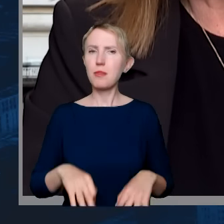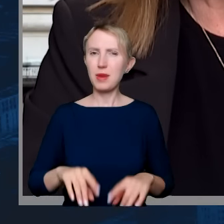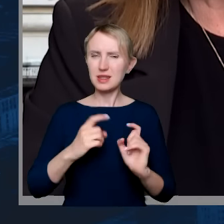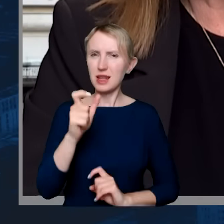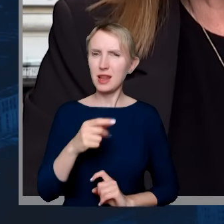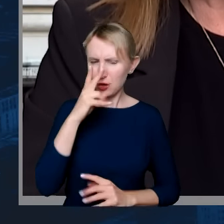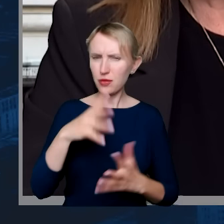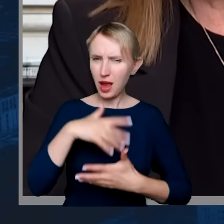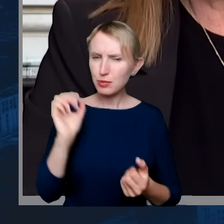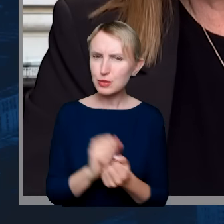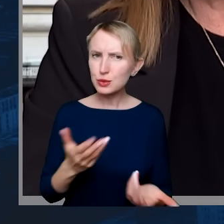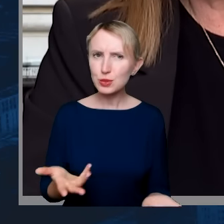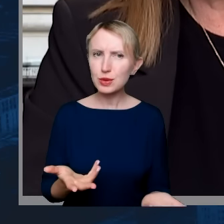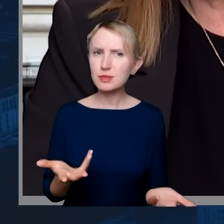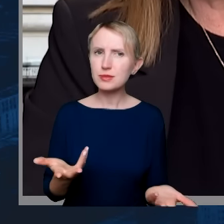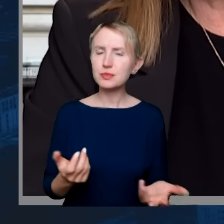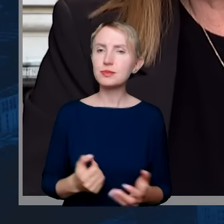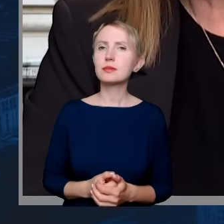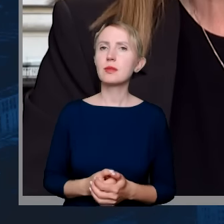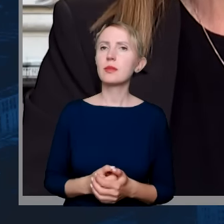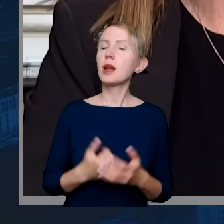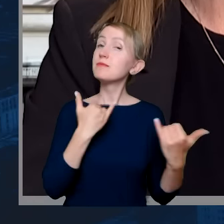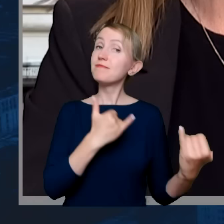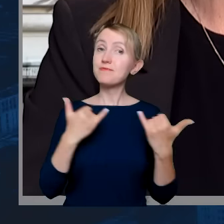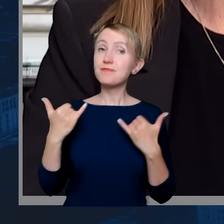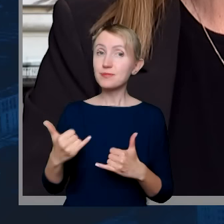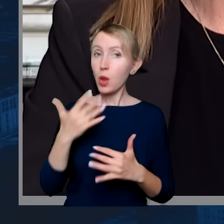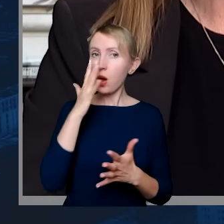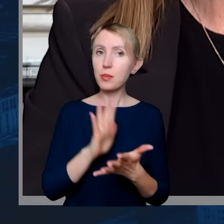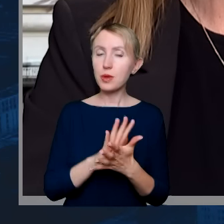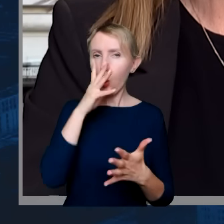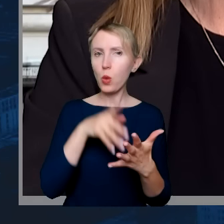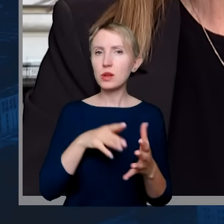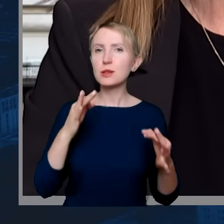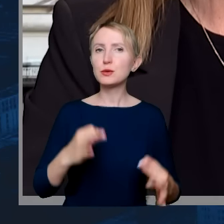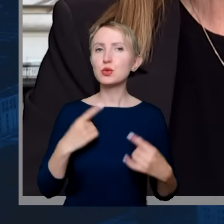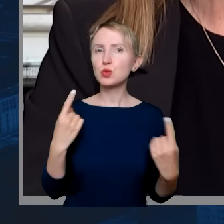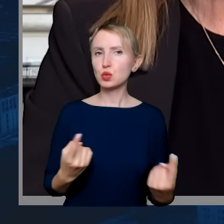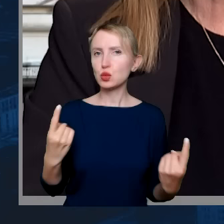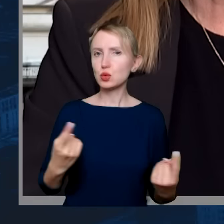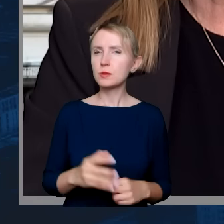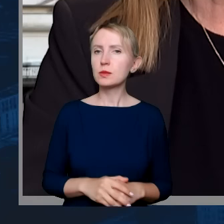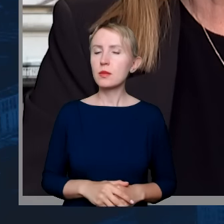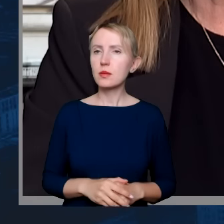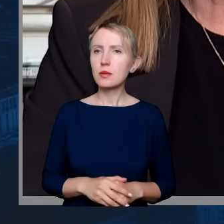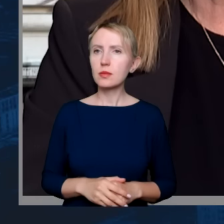absurd. Tu się różnimy z panią poseł, jeśli chodzi o ocenę dzisiejszej sytuacji. Oczywiście